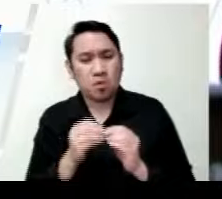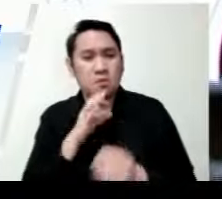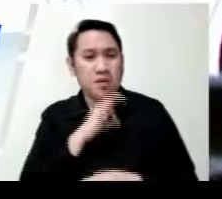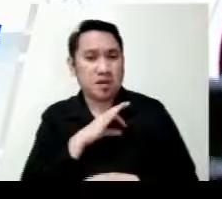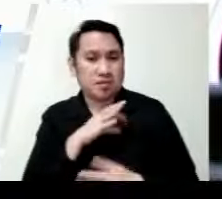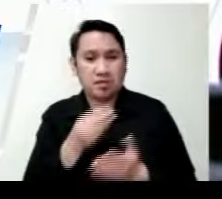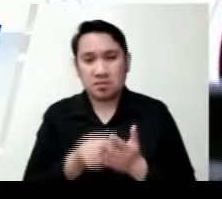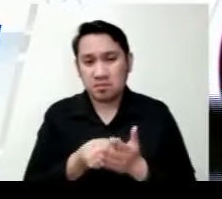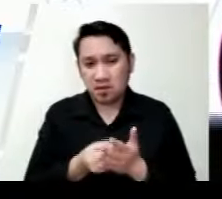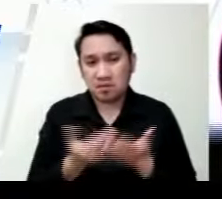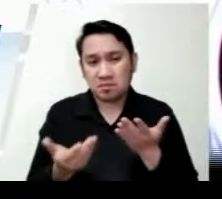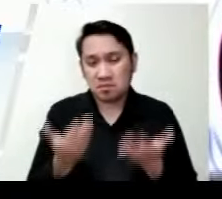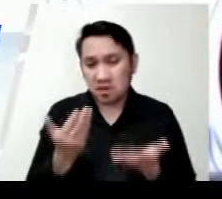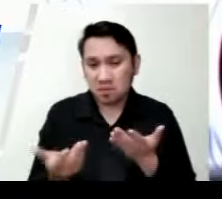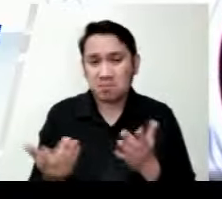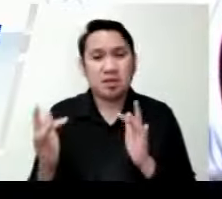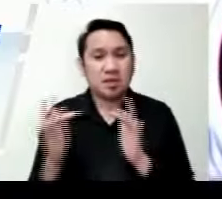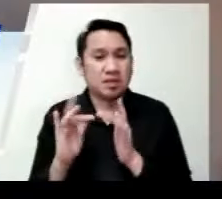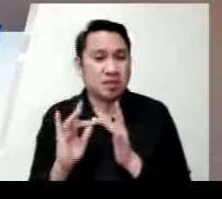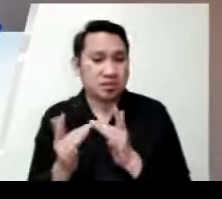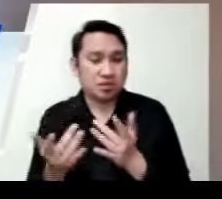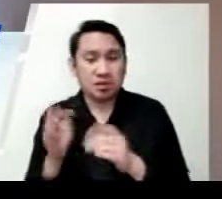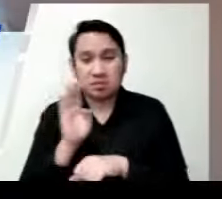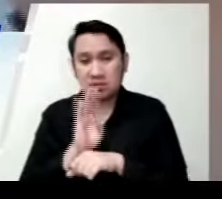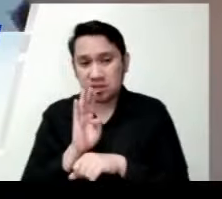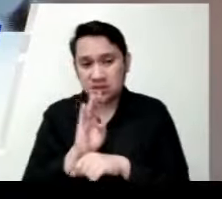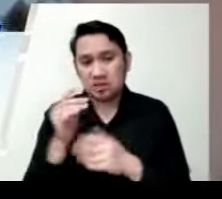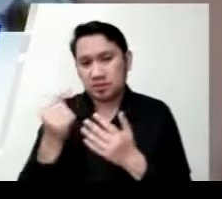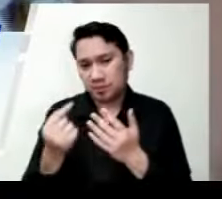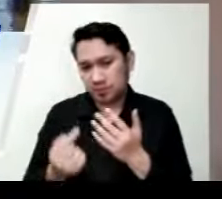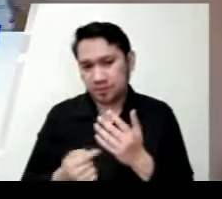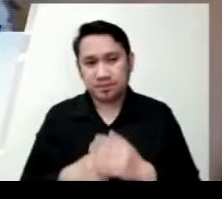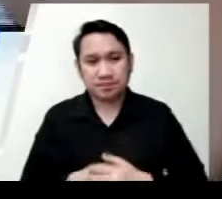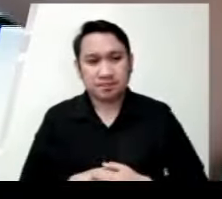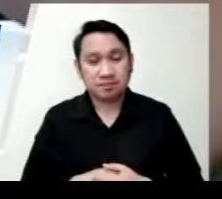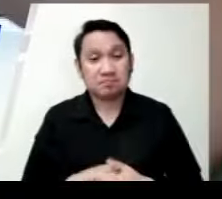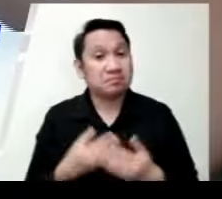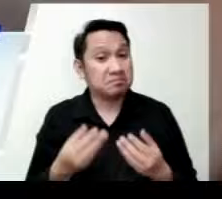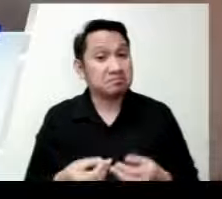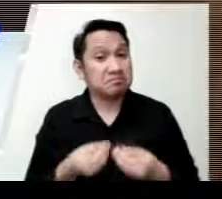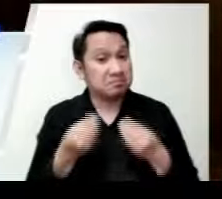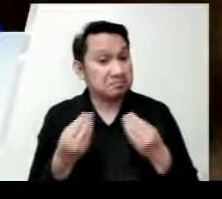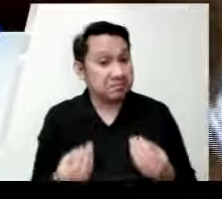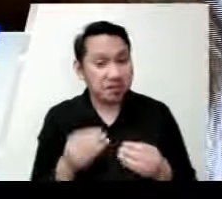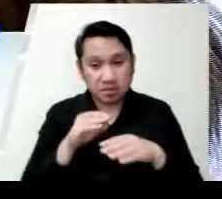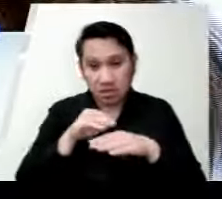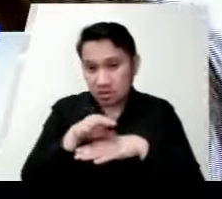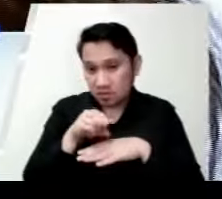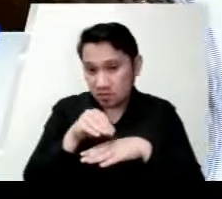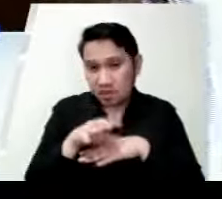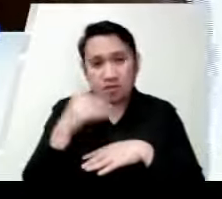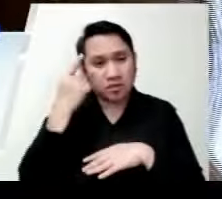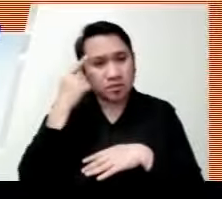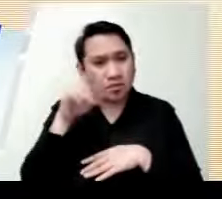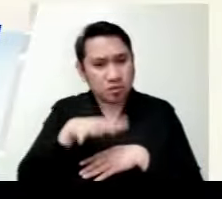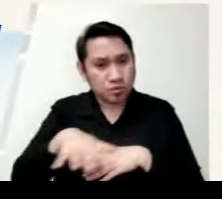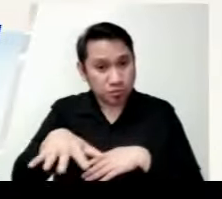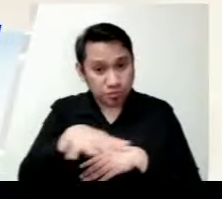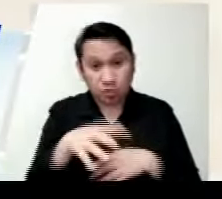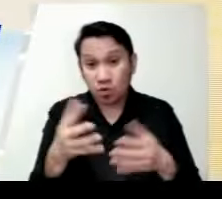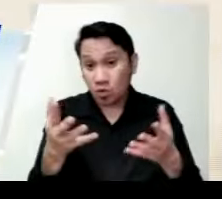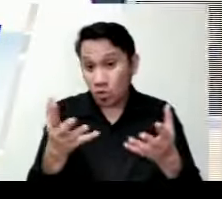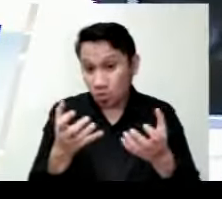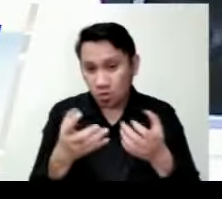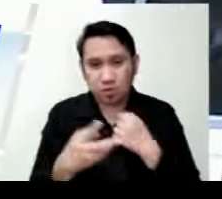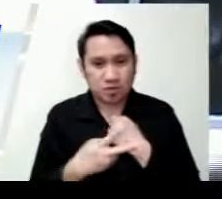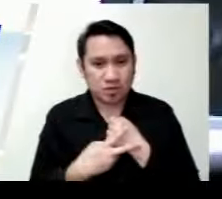creating an online business, all those things. Nagbigay din si Bea ng tips para sa mga gustong makapag-ipon.